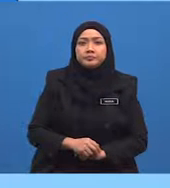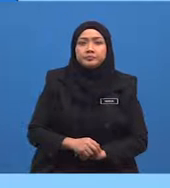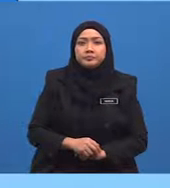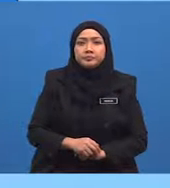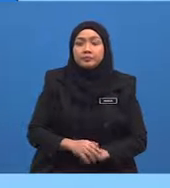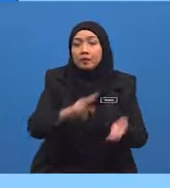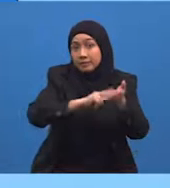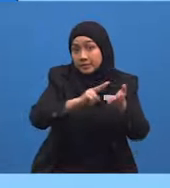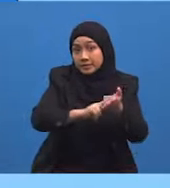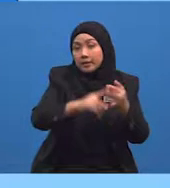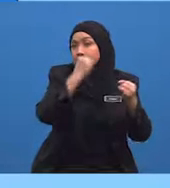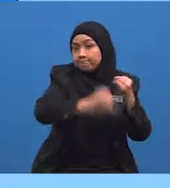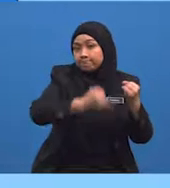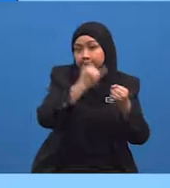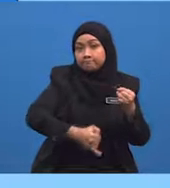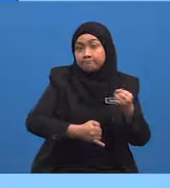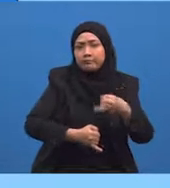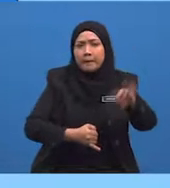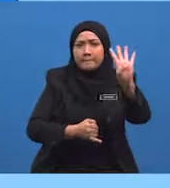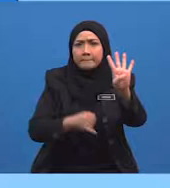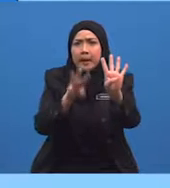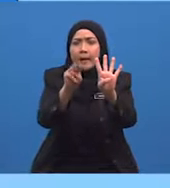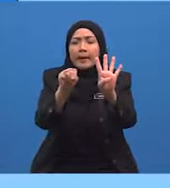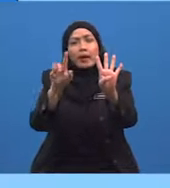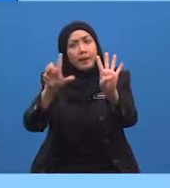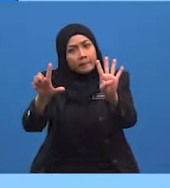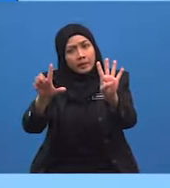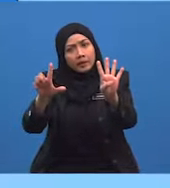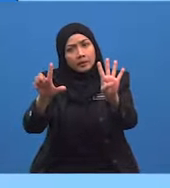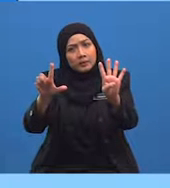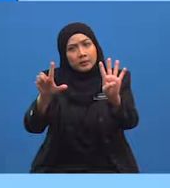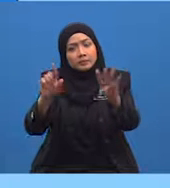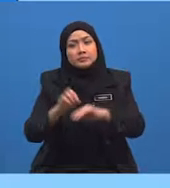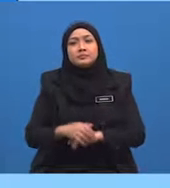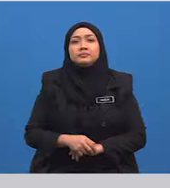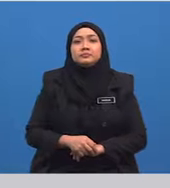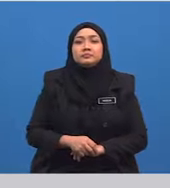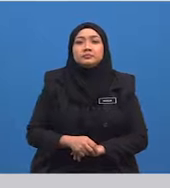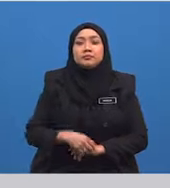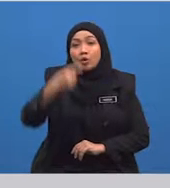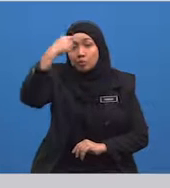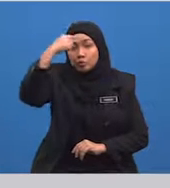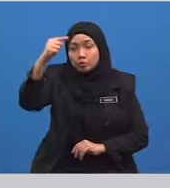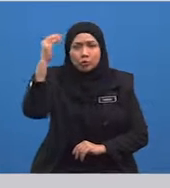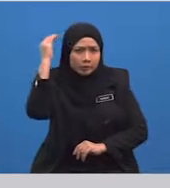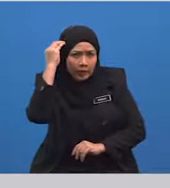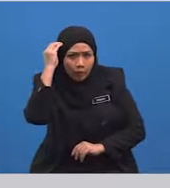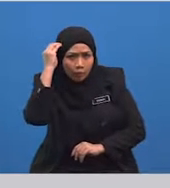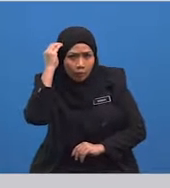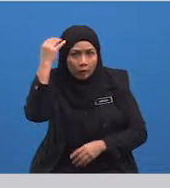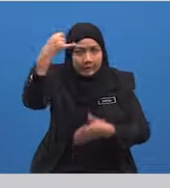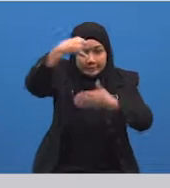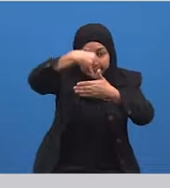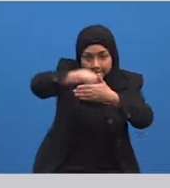manakala bacaan akhir buret ialah 4 ml. Untuk mendapatkan isi